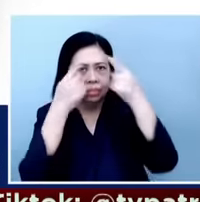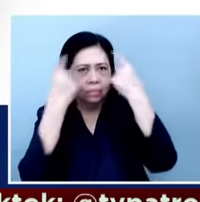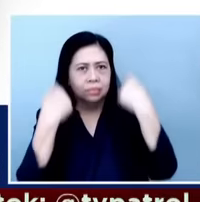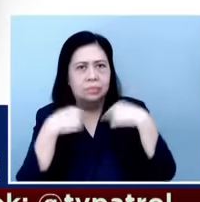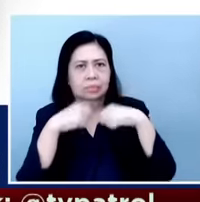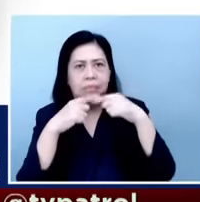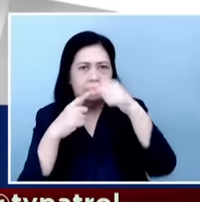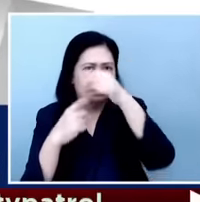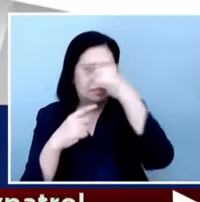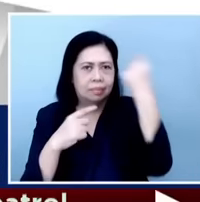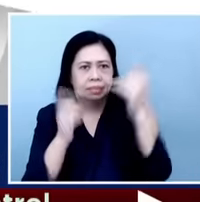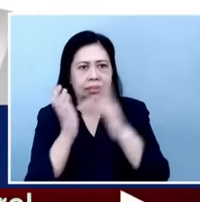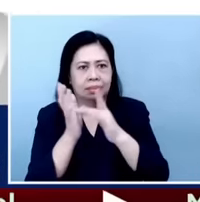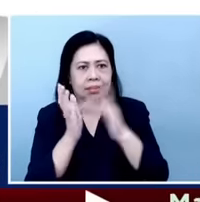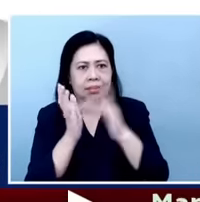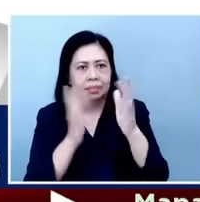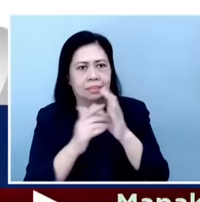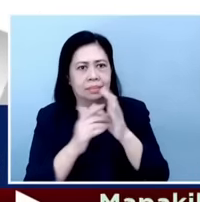Nazareno. So